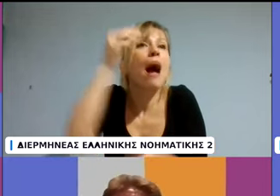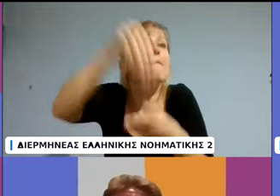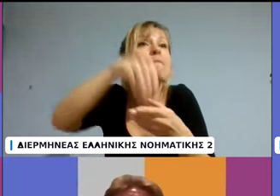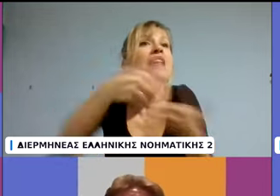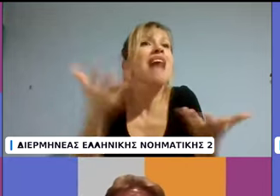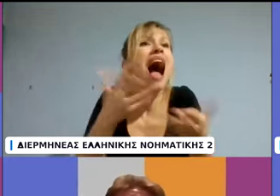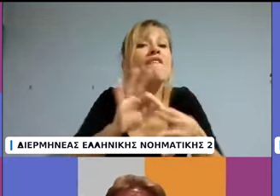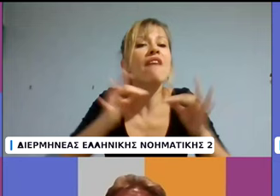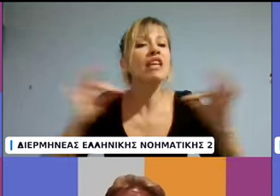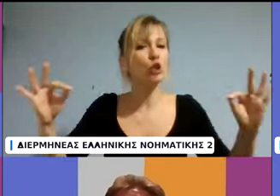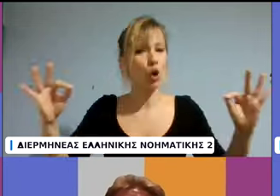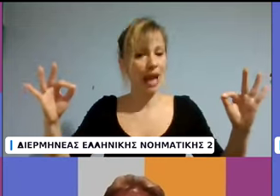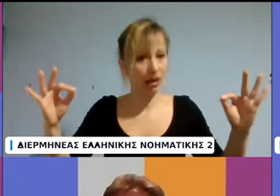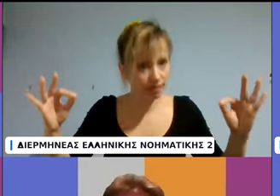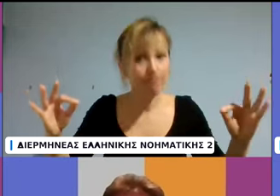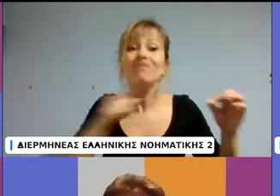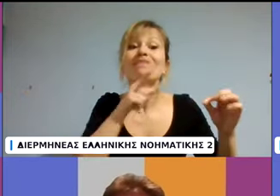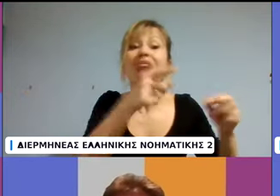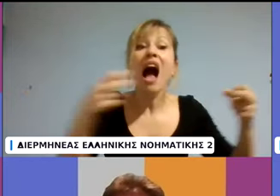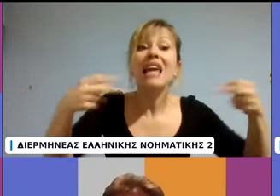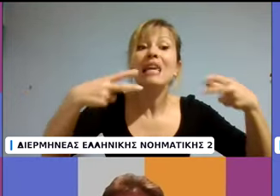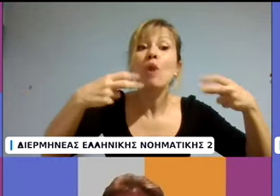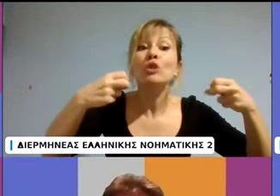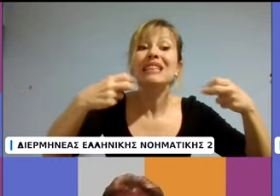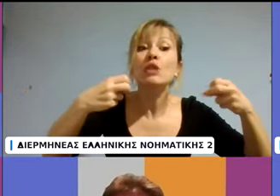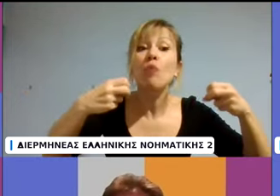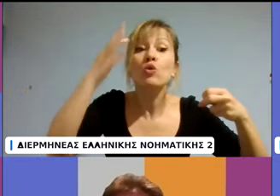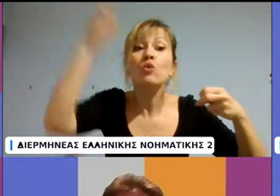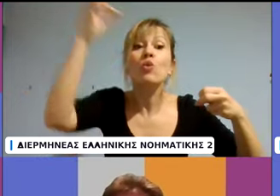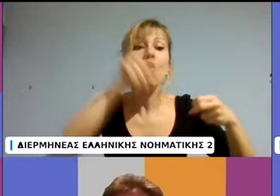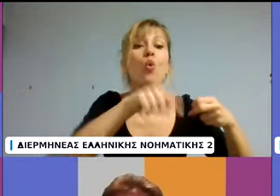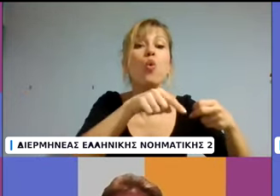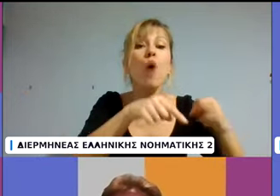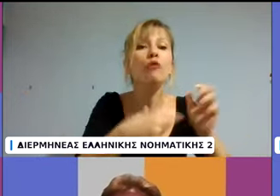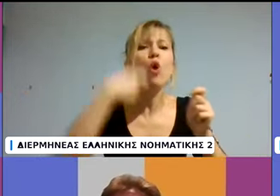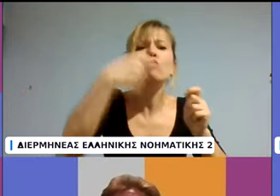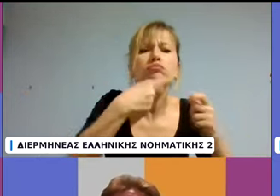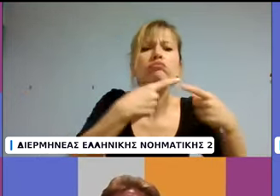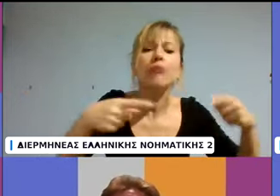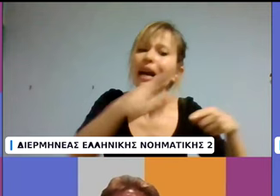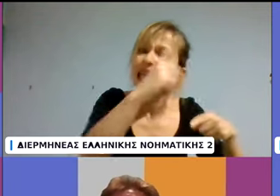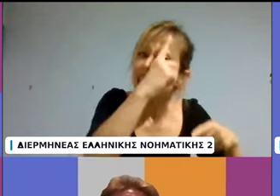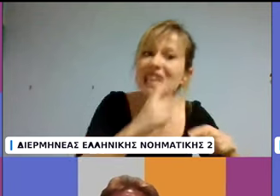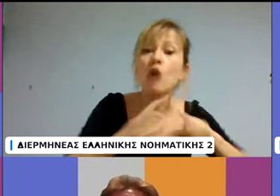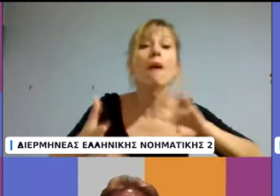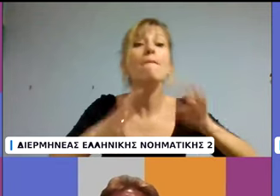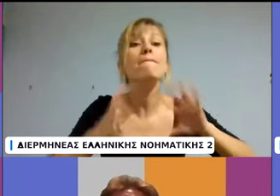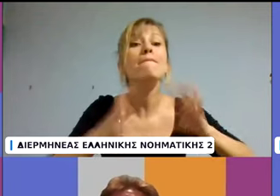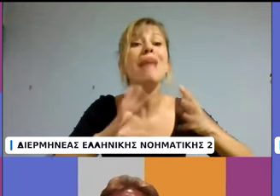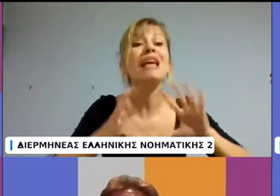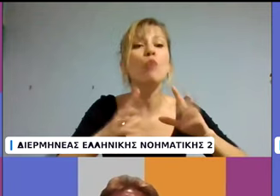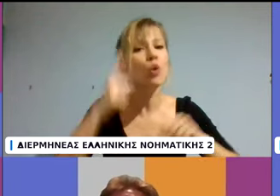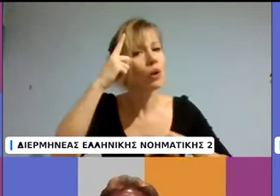Μας έρχεται λοιπόν στον υποτιτλισμό αυτό το σενάριο και άρα ξέρουμε τι ακριβώς λένε στο source,